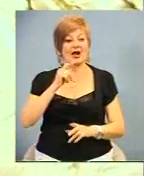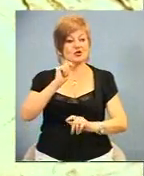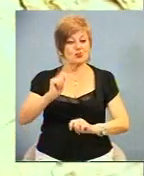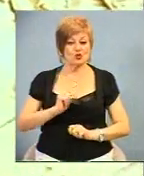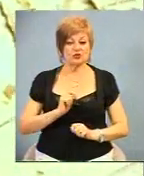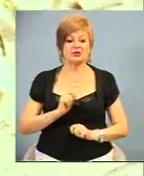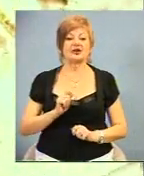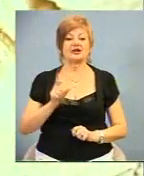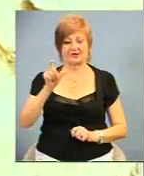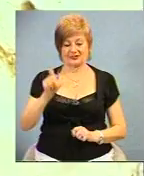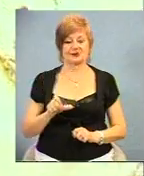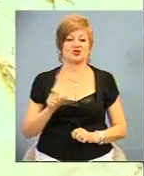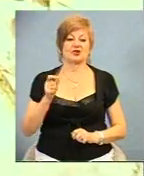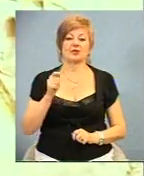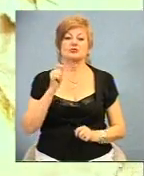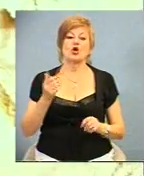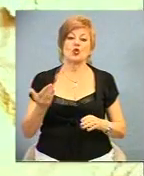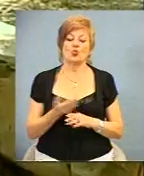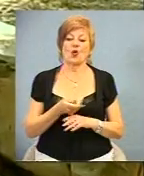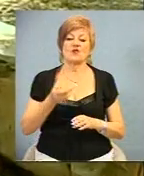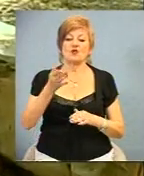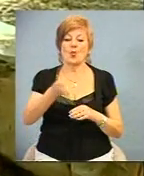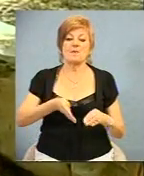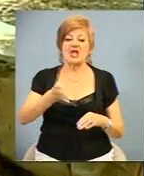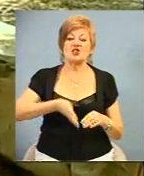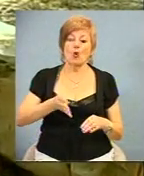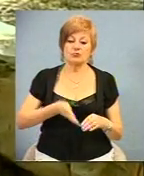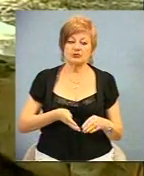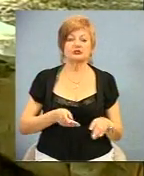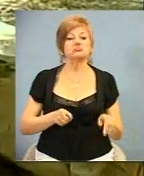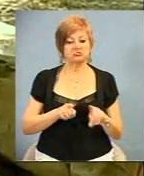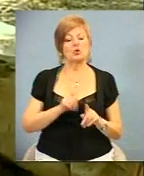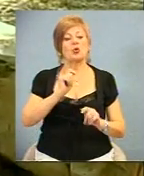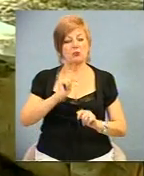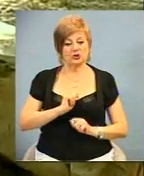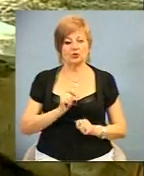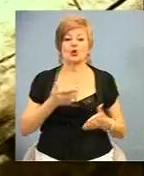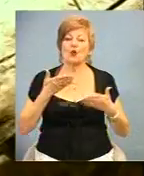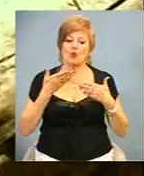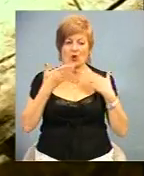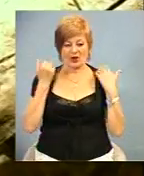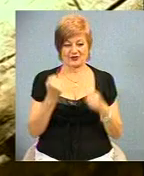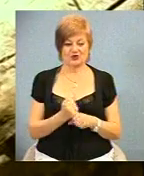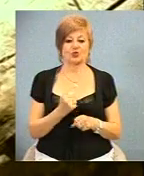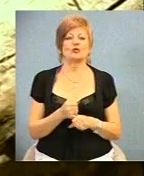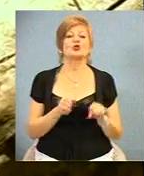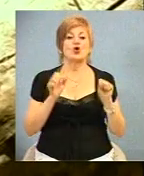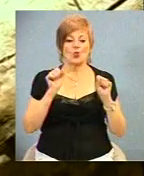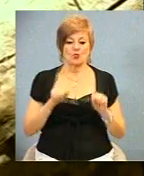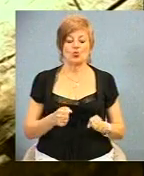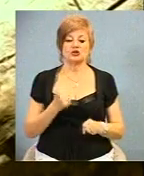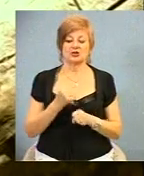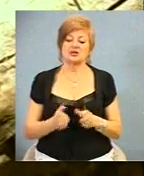від небайдужого запоріжанина нову бензопилу. Каже, такий презент значно полегшив роботу. Сміливо можна братися